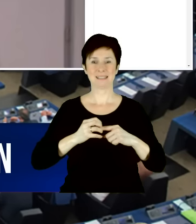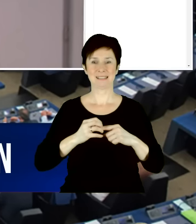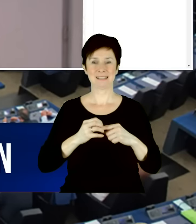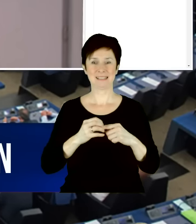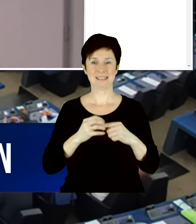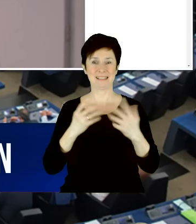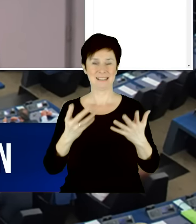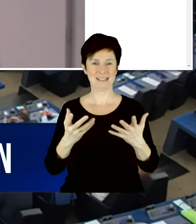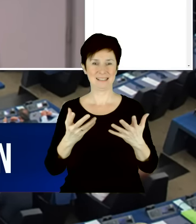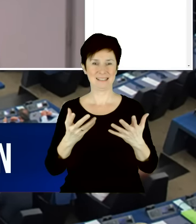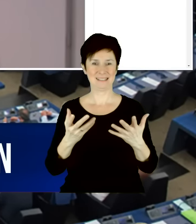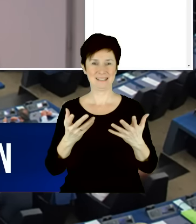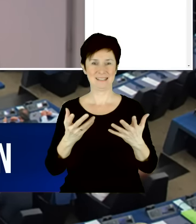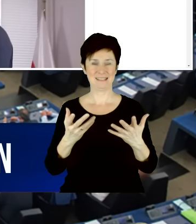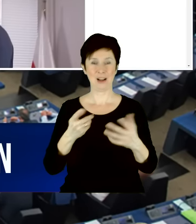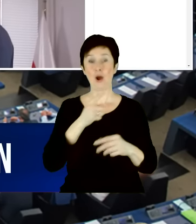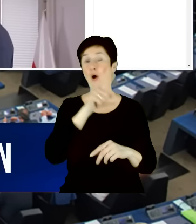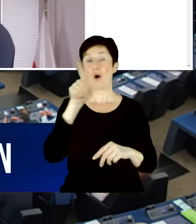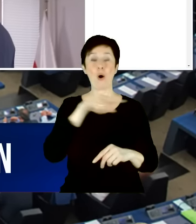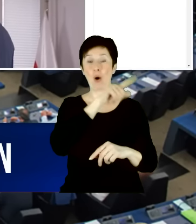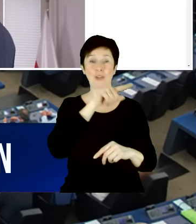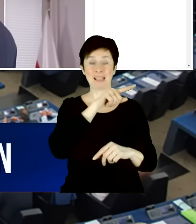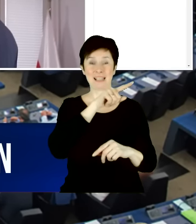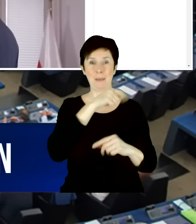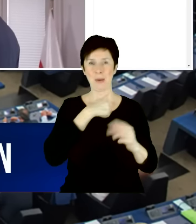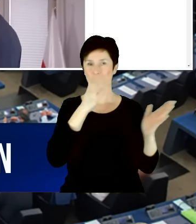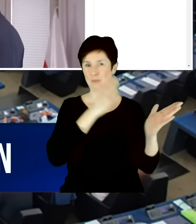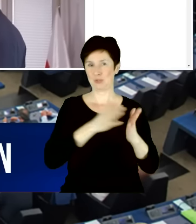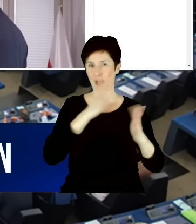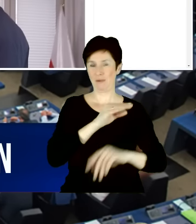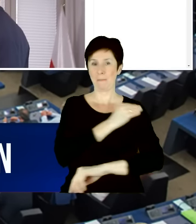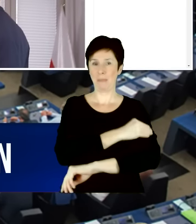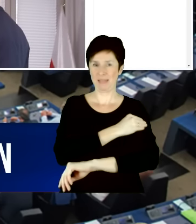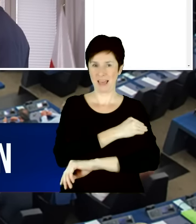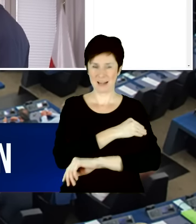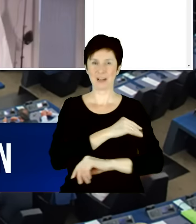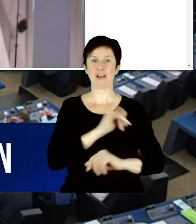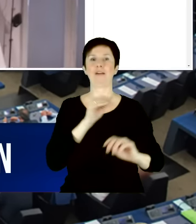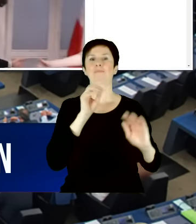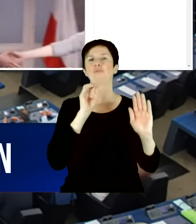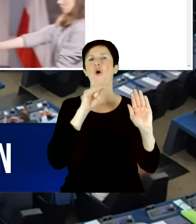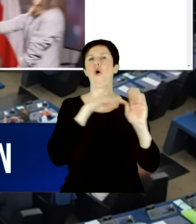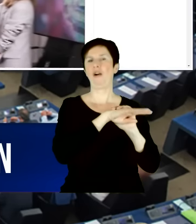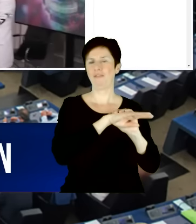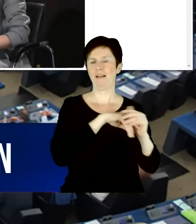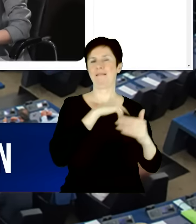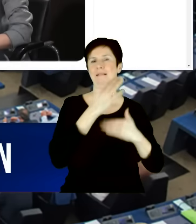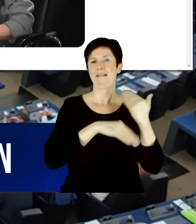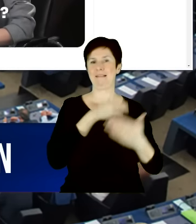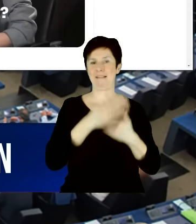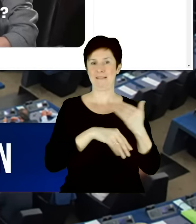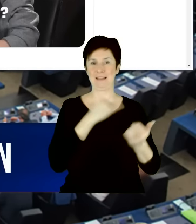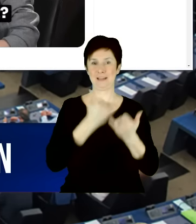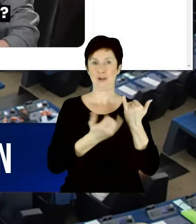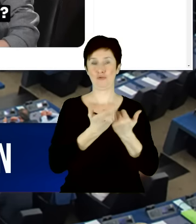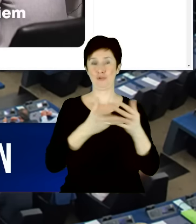rozumiecie państwo, oni po prostu sobie szykowali taki materiał do szafy, żeby go odpalić wtedy, kiedy zostaje przyjęty pakt